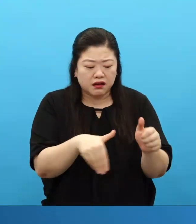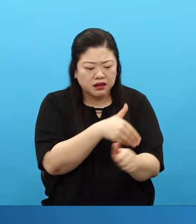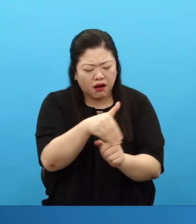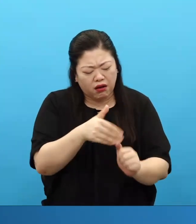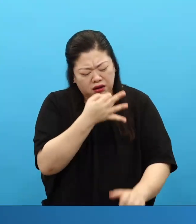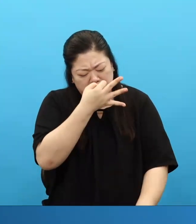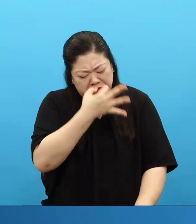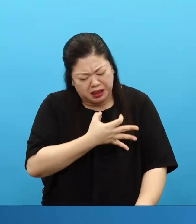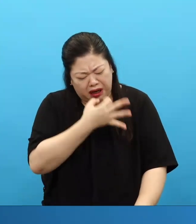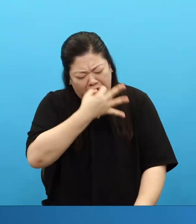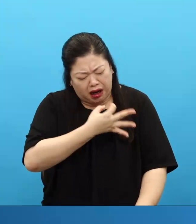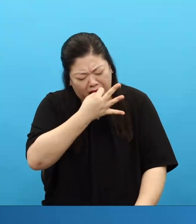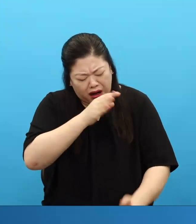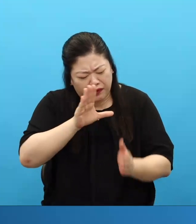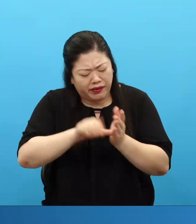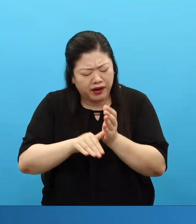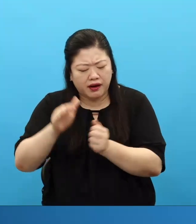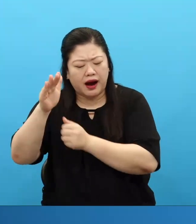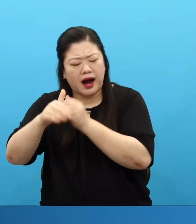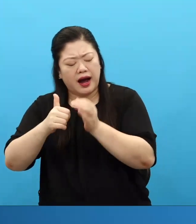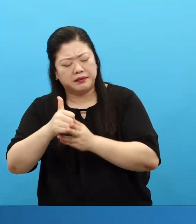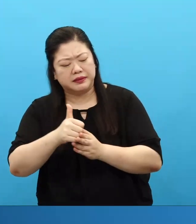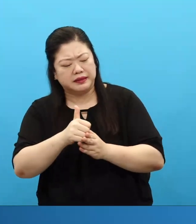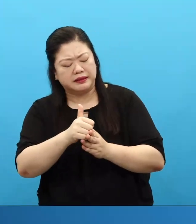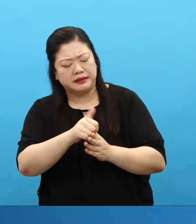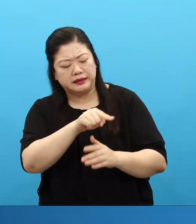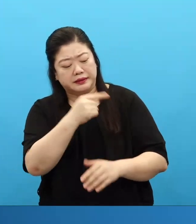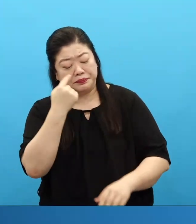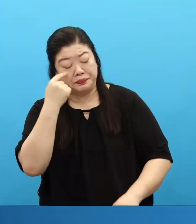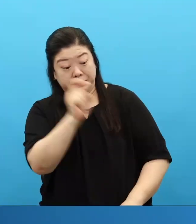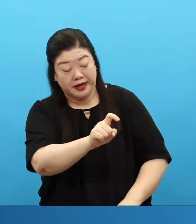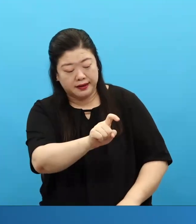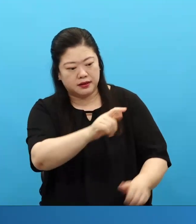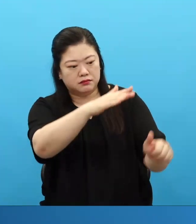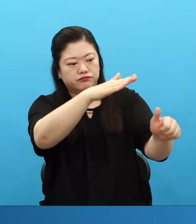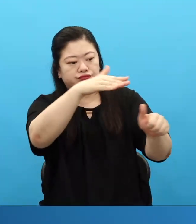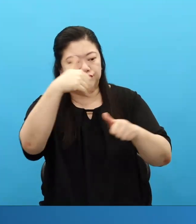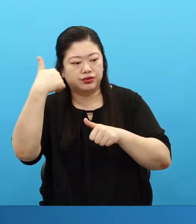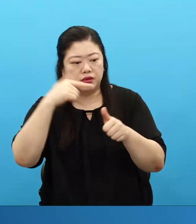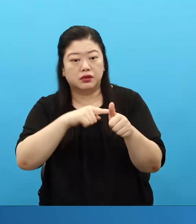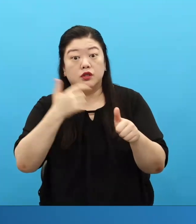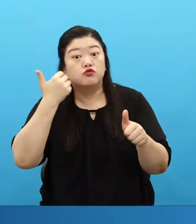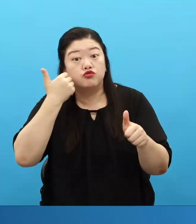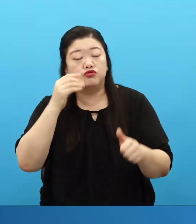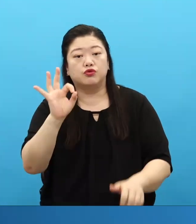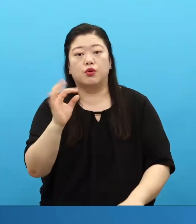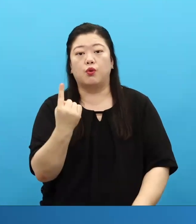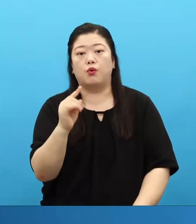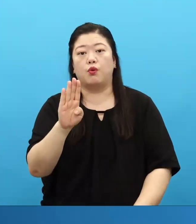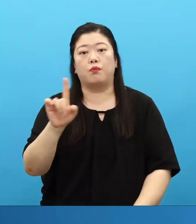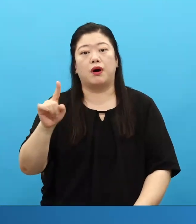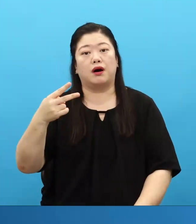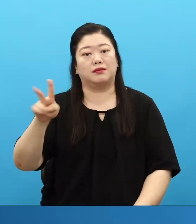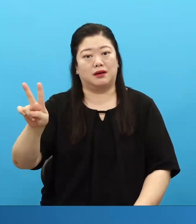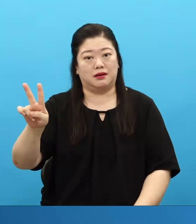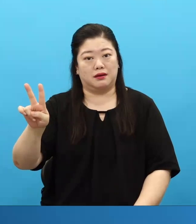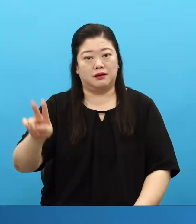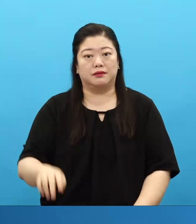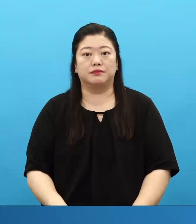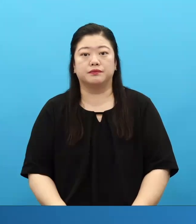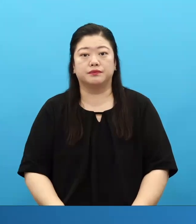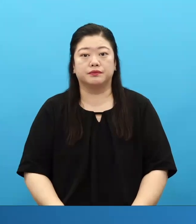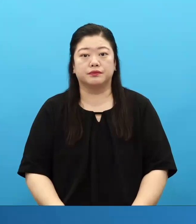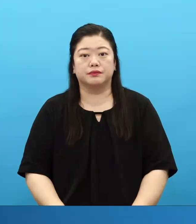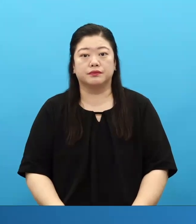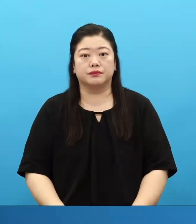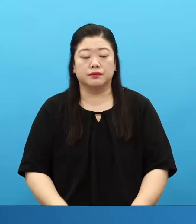choice. 오바다입니다. That was Obadiah. 이미 그 사람은요 위기를 선택한 거 아닙니다. That it wasn't that he chose the crises. 하나님의 절대 언약을